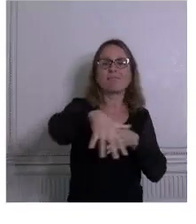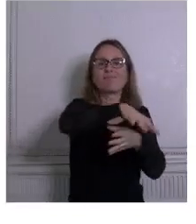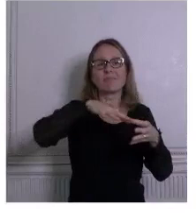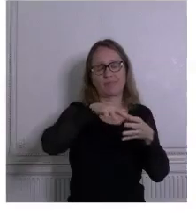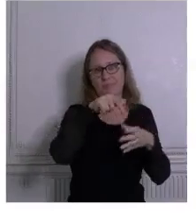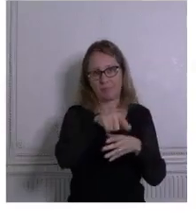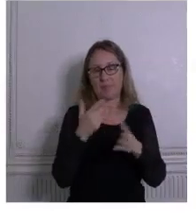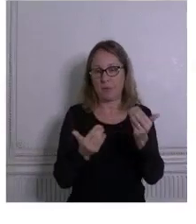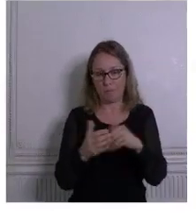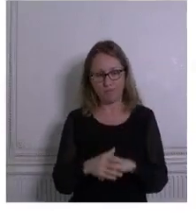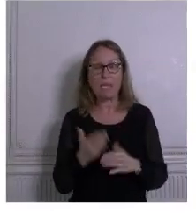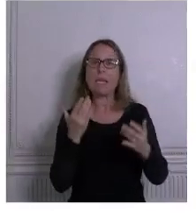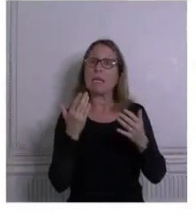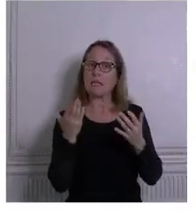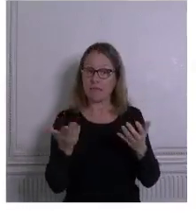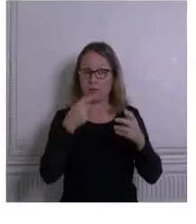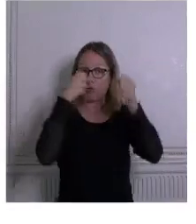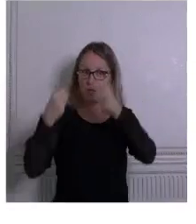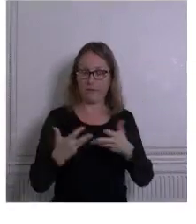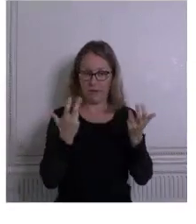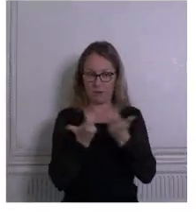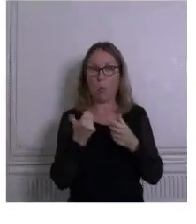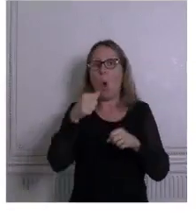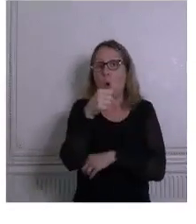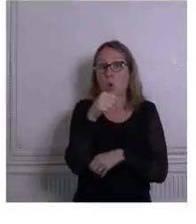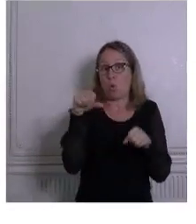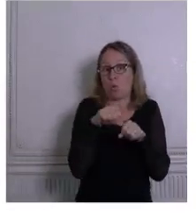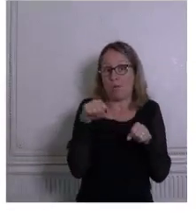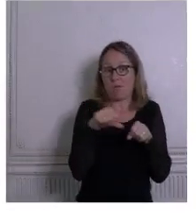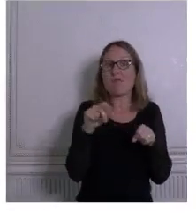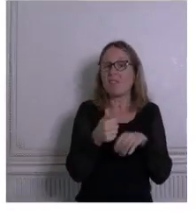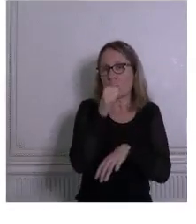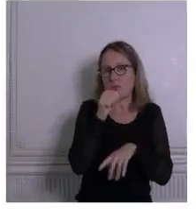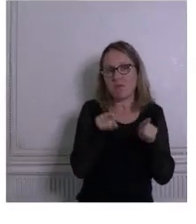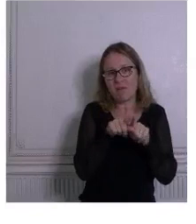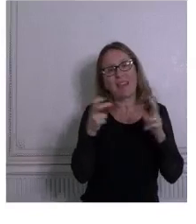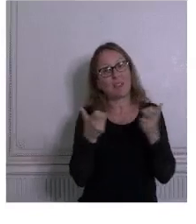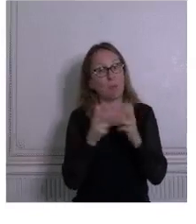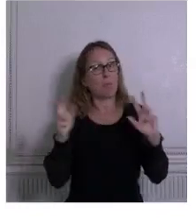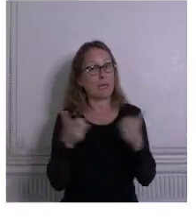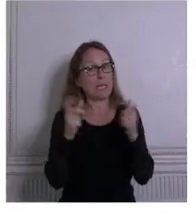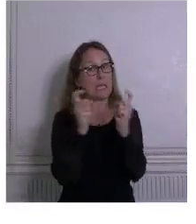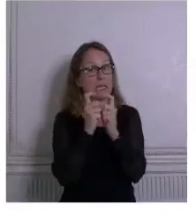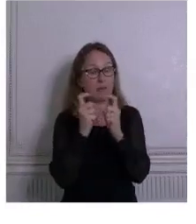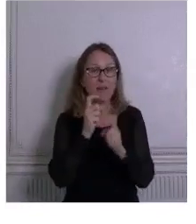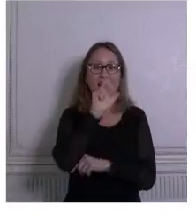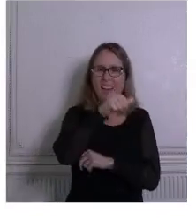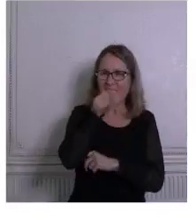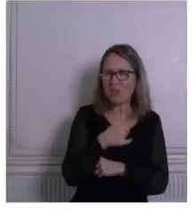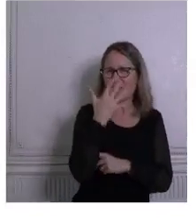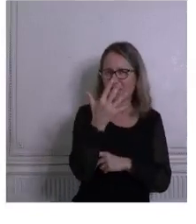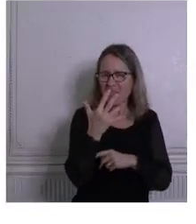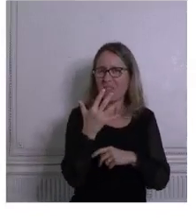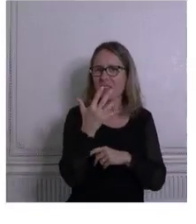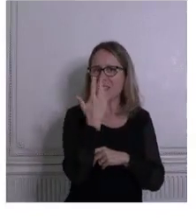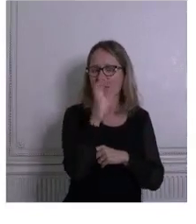aussi avec nos partenaires et usagers des salles municipales, avec notamment Madame Salé, qui va